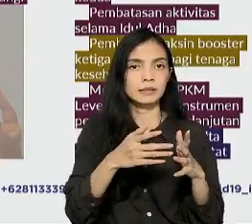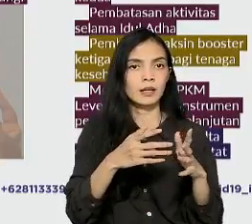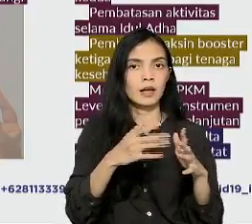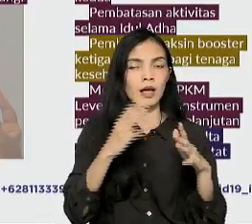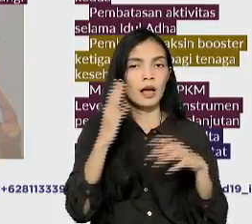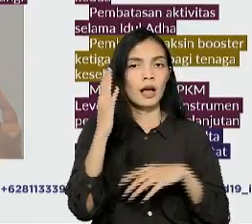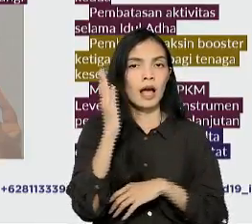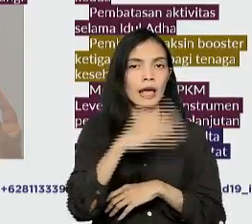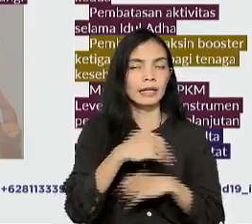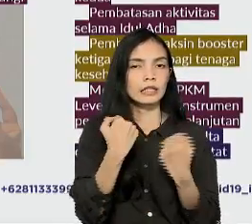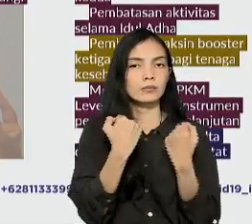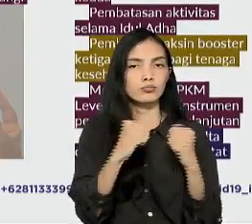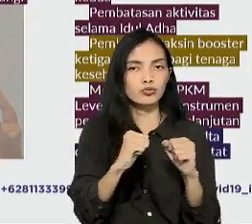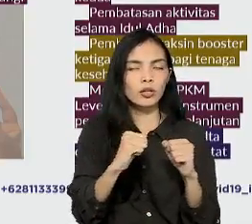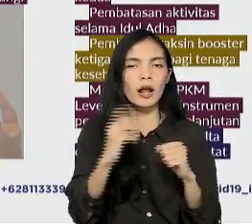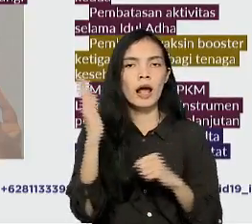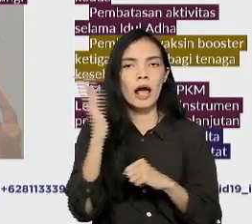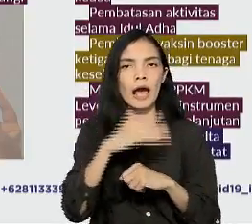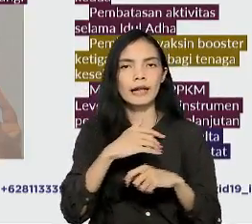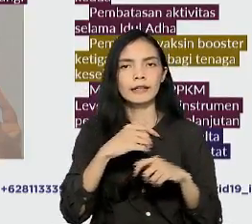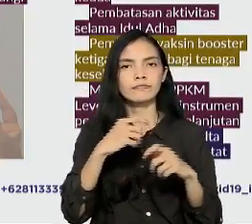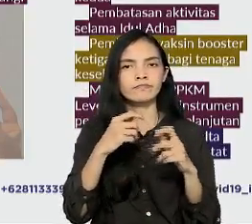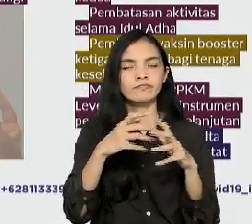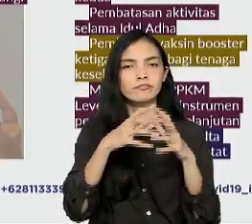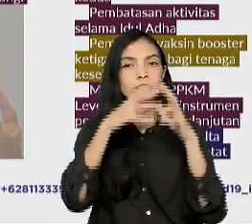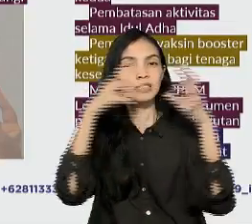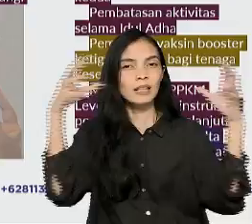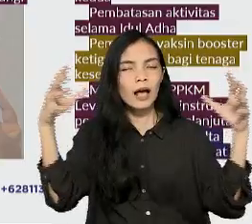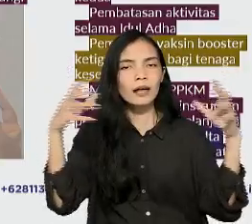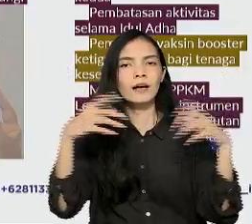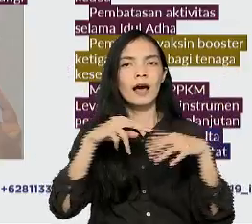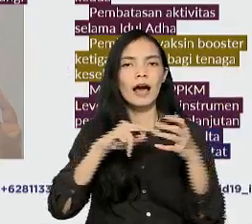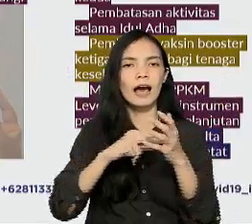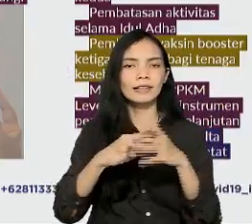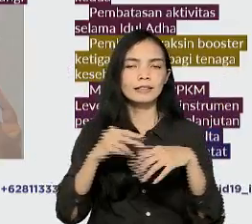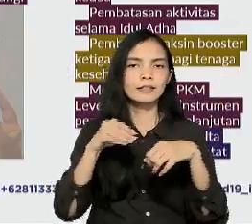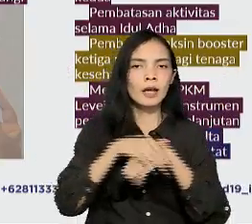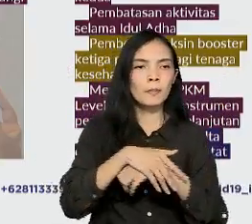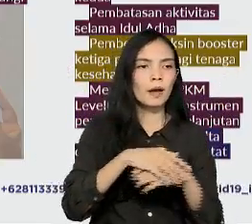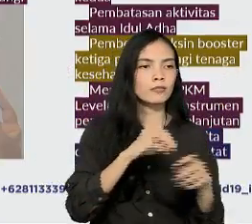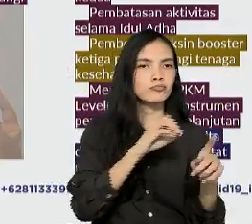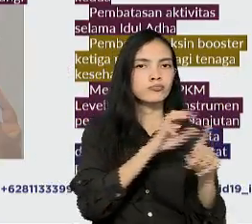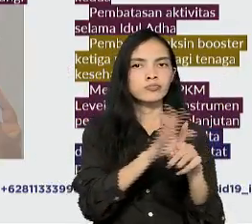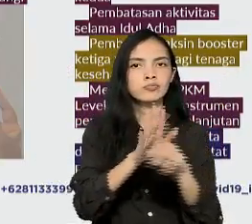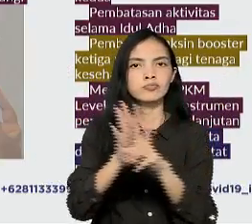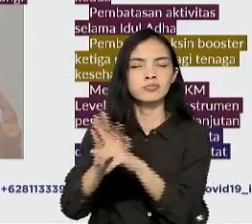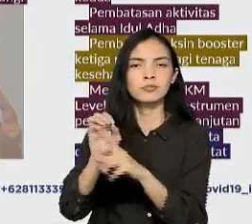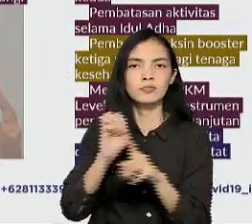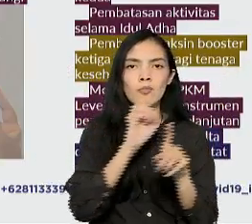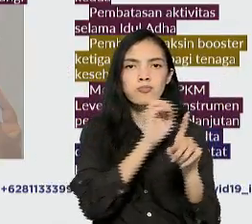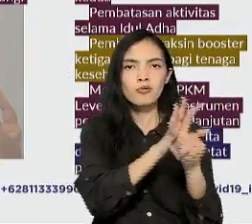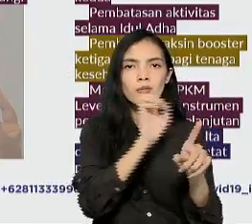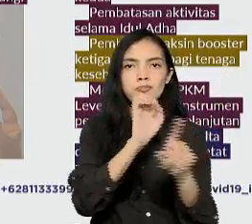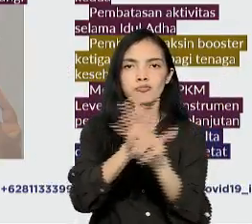besar atau waktu libur yang sangat potensial menyumbang kenaikan kasus, maka pemerintah menyusun